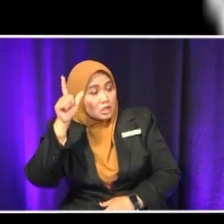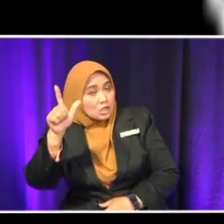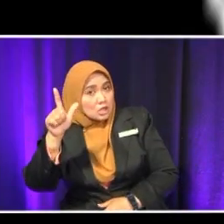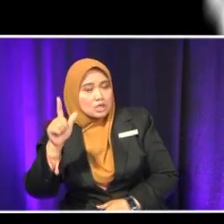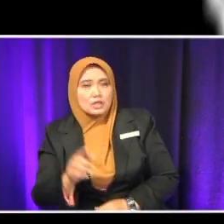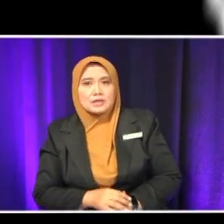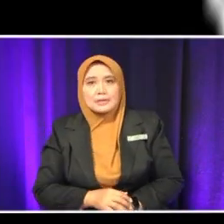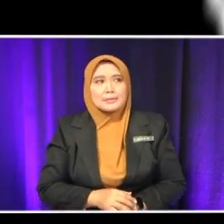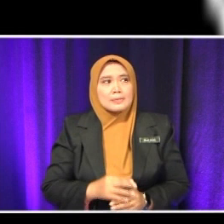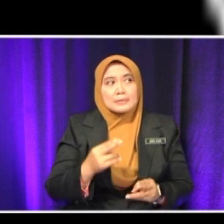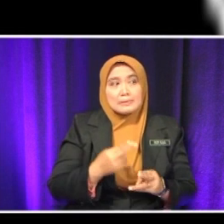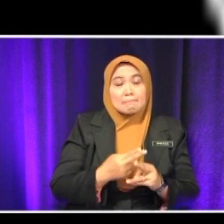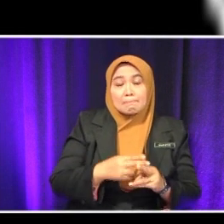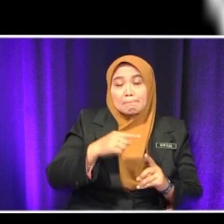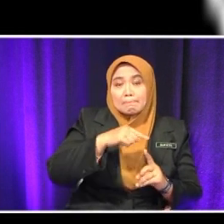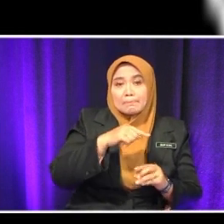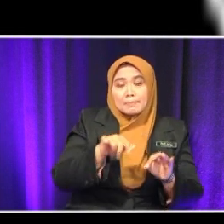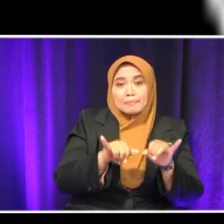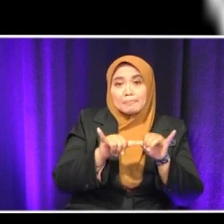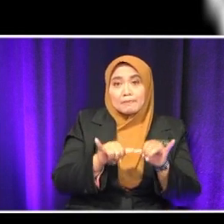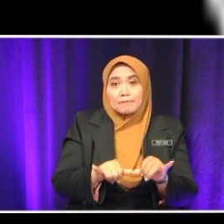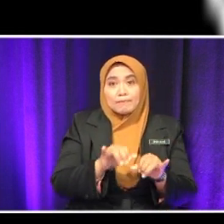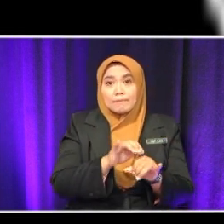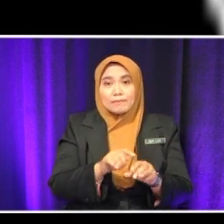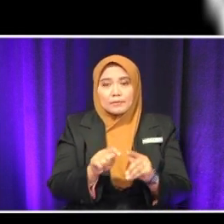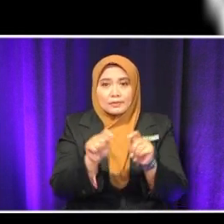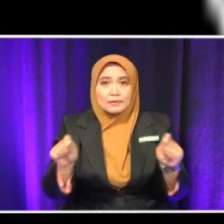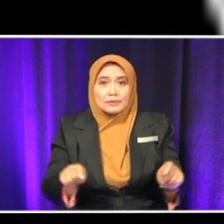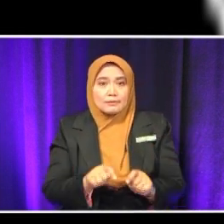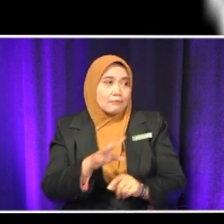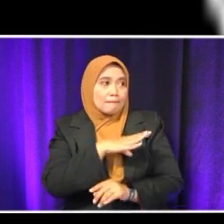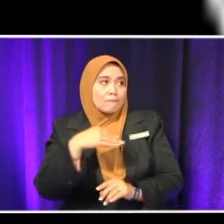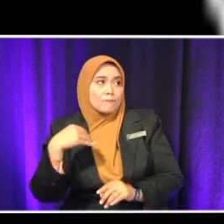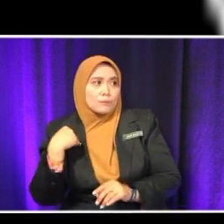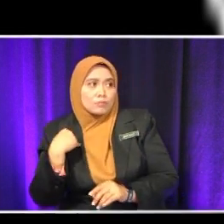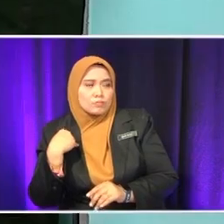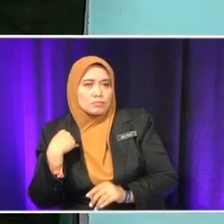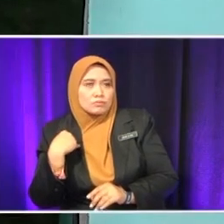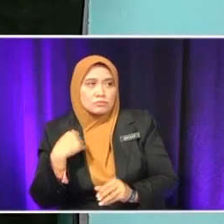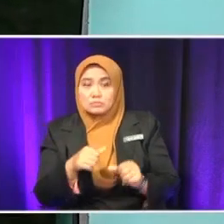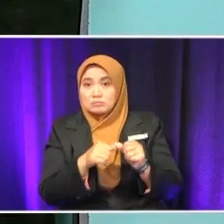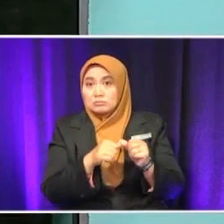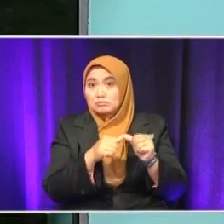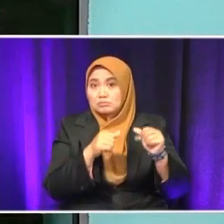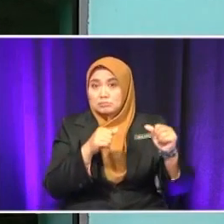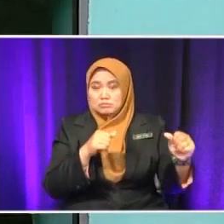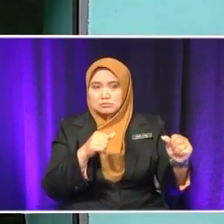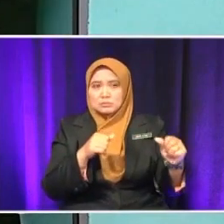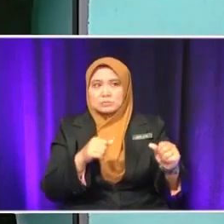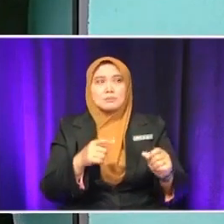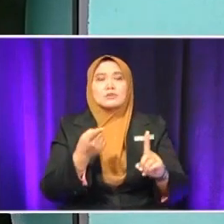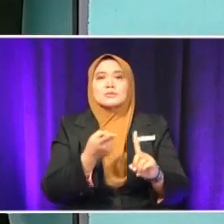Ipoh 134 km, Alustar 370 km. Betul. Jadi daripada graf ni, benda pertama yang kita boleh tafsir